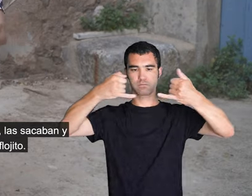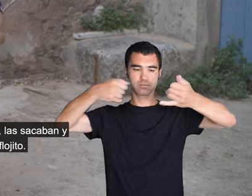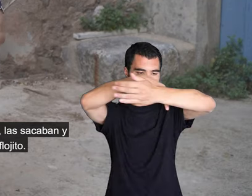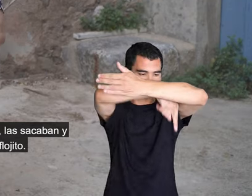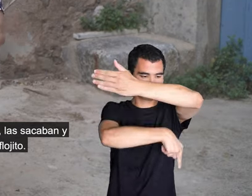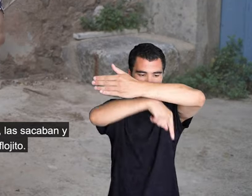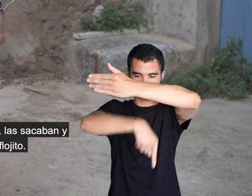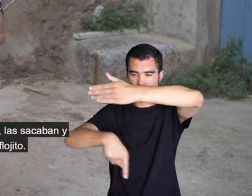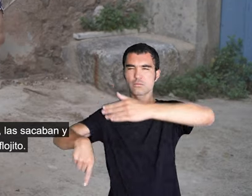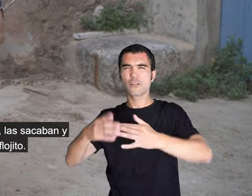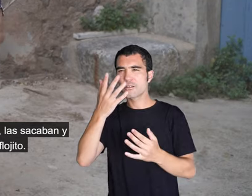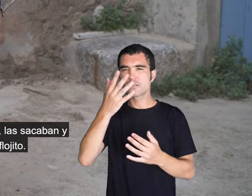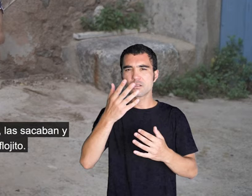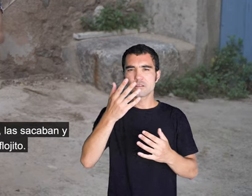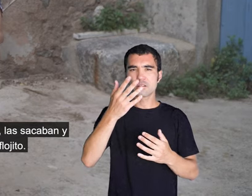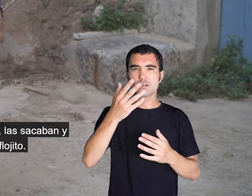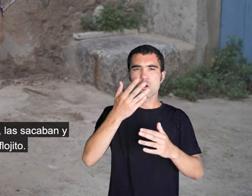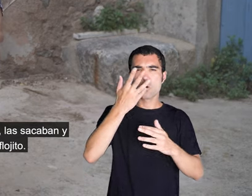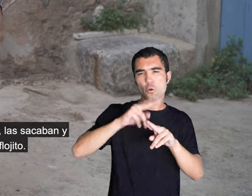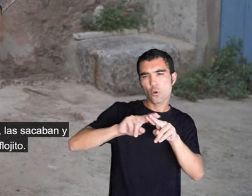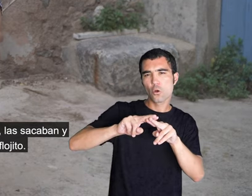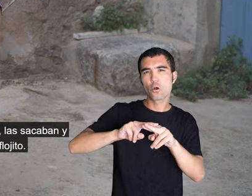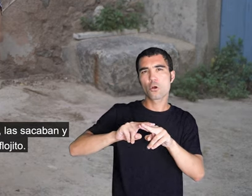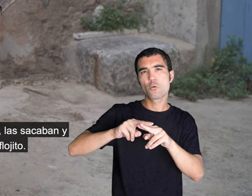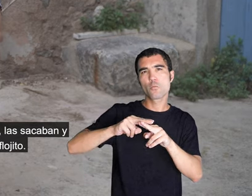quedava un marron com a beixet, un marron